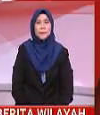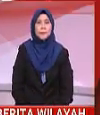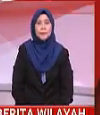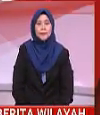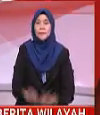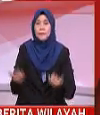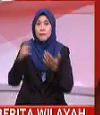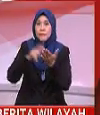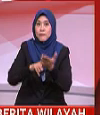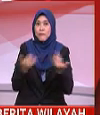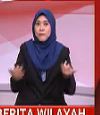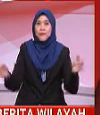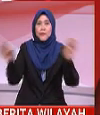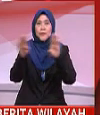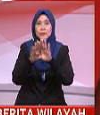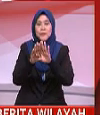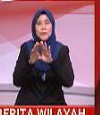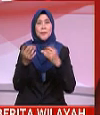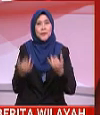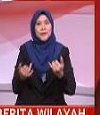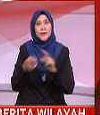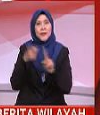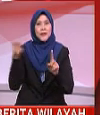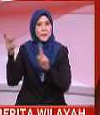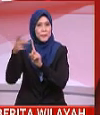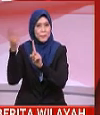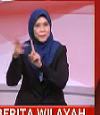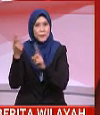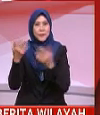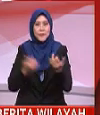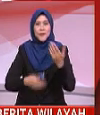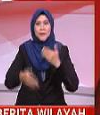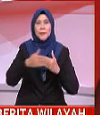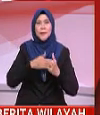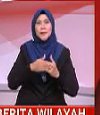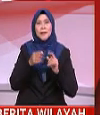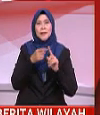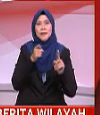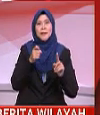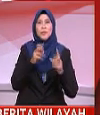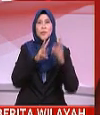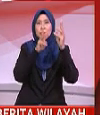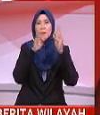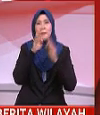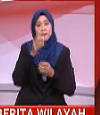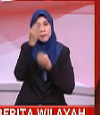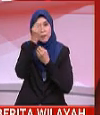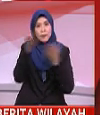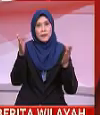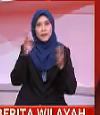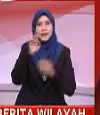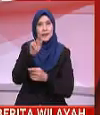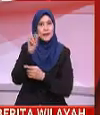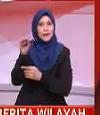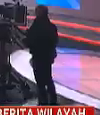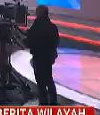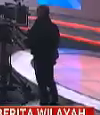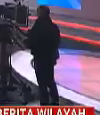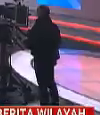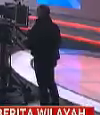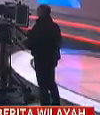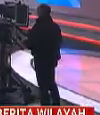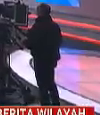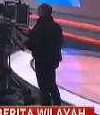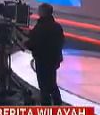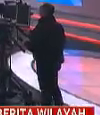Bila laporan itu menutup perkembangan semasa dari Pulau Mutiara. Kembali semula ke studio Wisma Berita Angkasa Puri untuk laporan lain berita